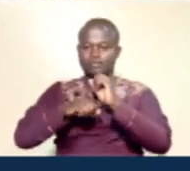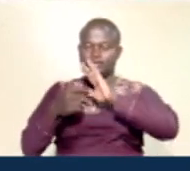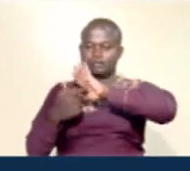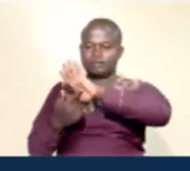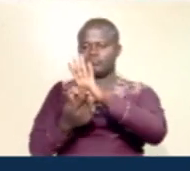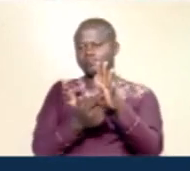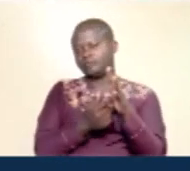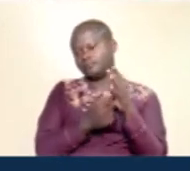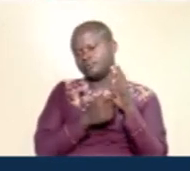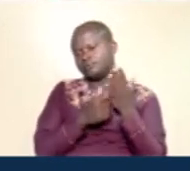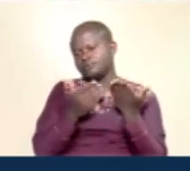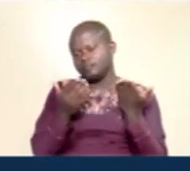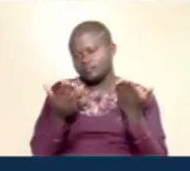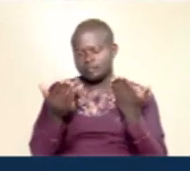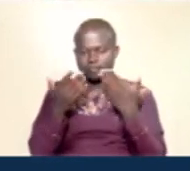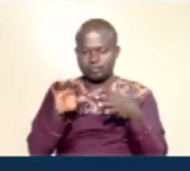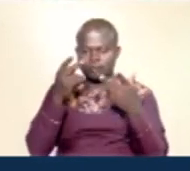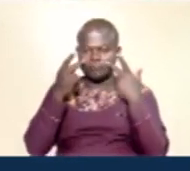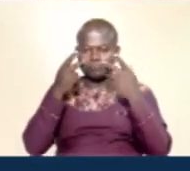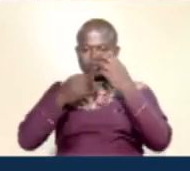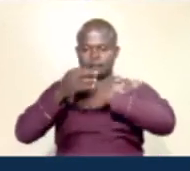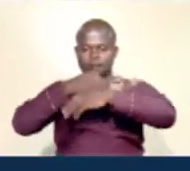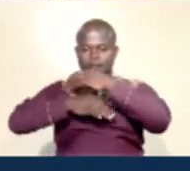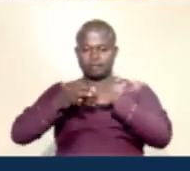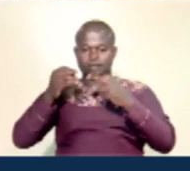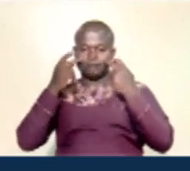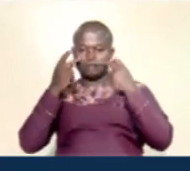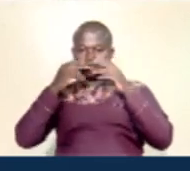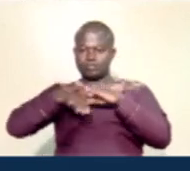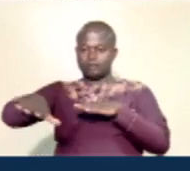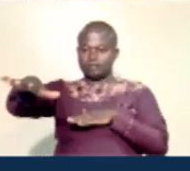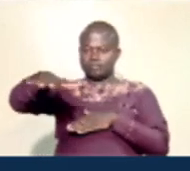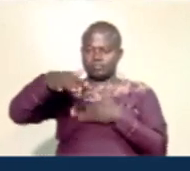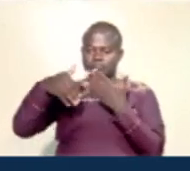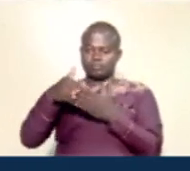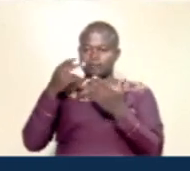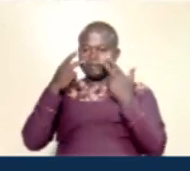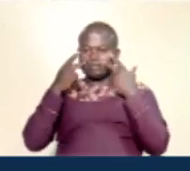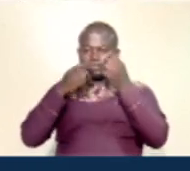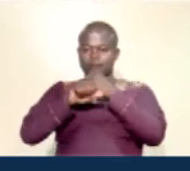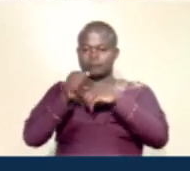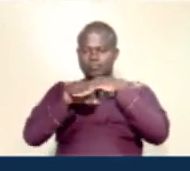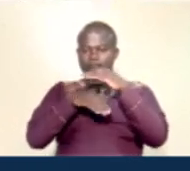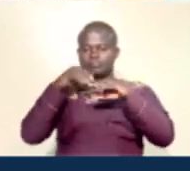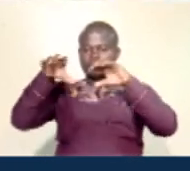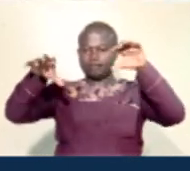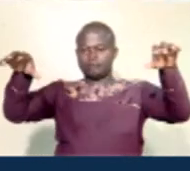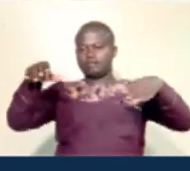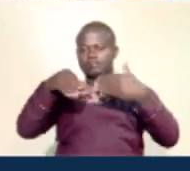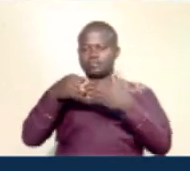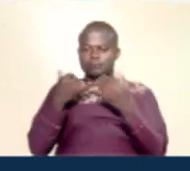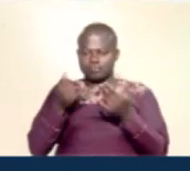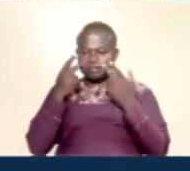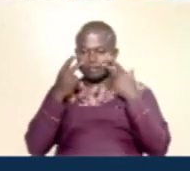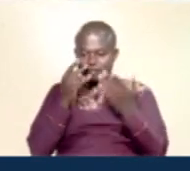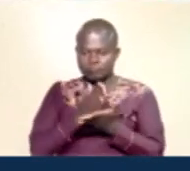byigaragaza aho tubona inganda aho tubona za stade aho tubona ibikorwa remezo byo no hino urabona ko